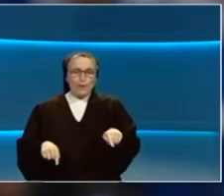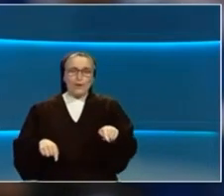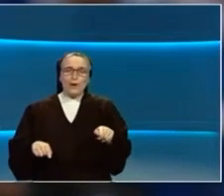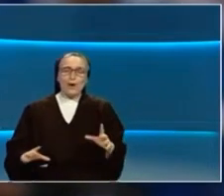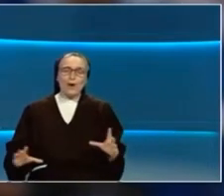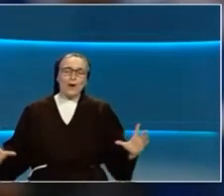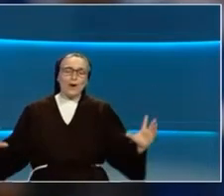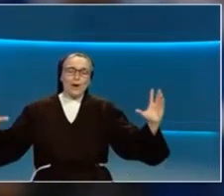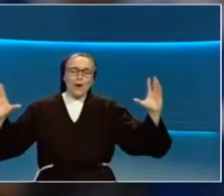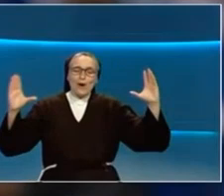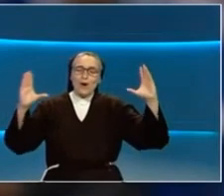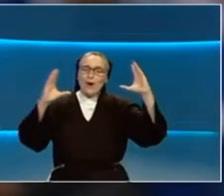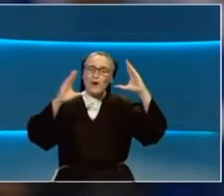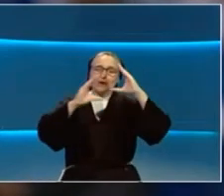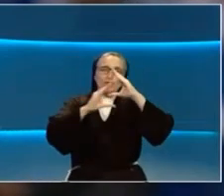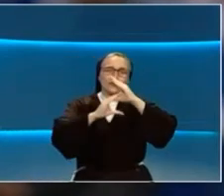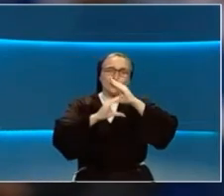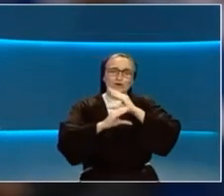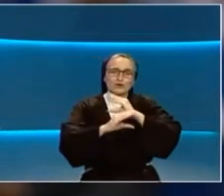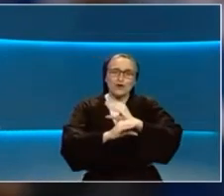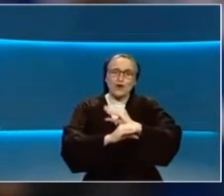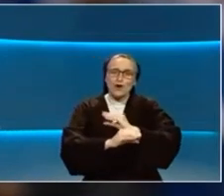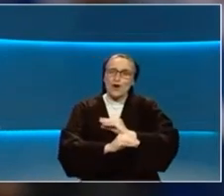Fugat odiam,